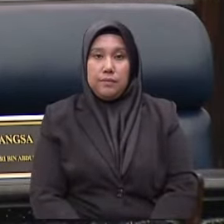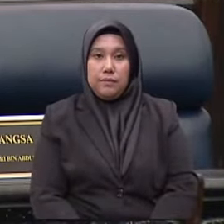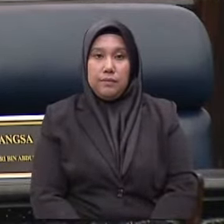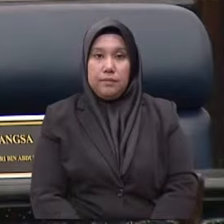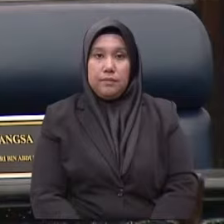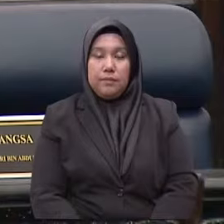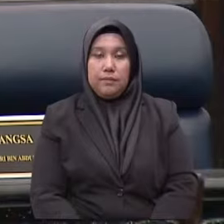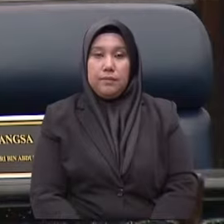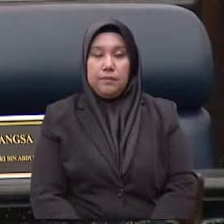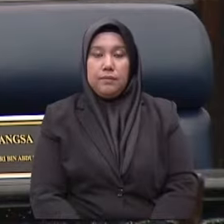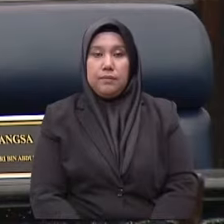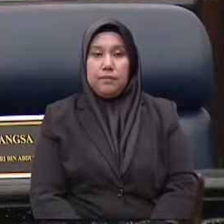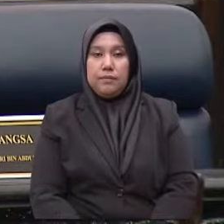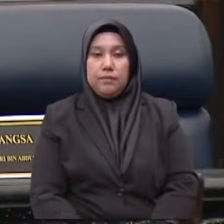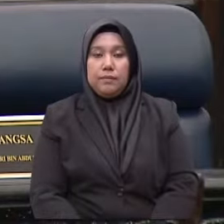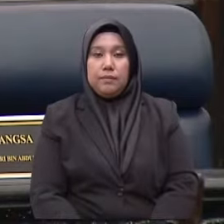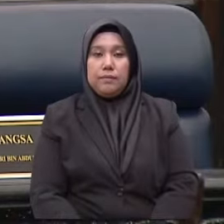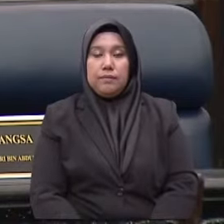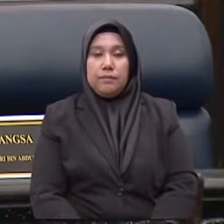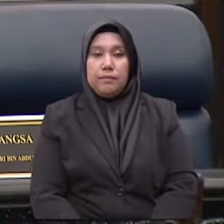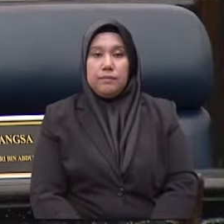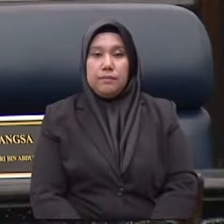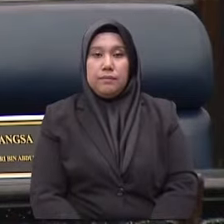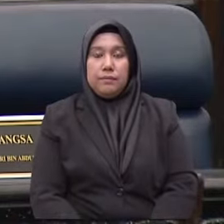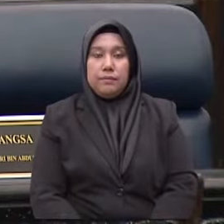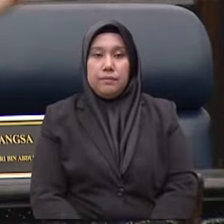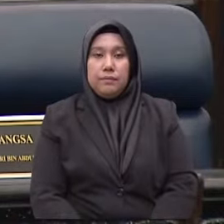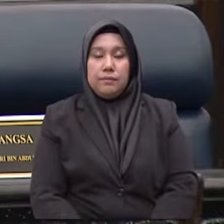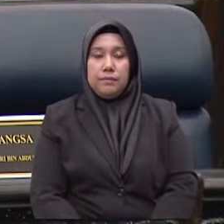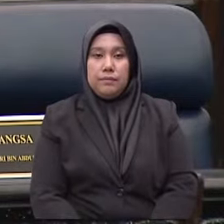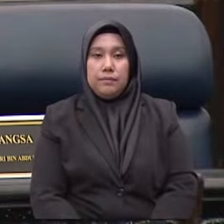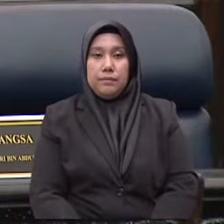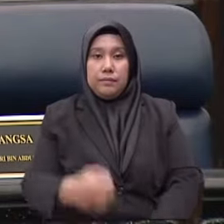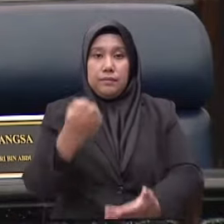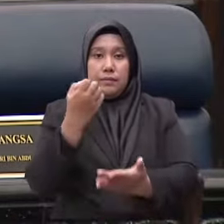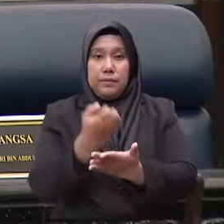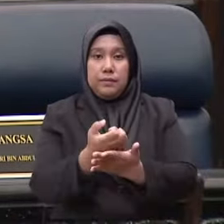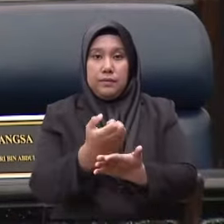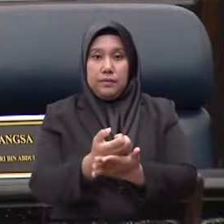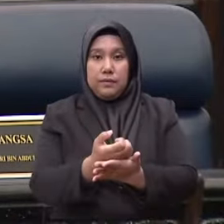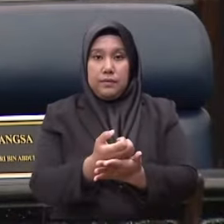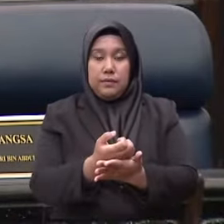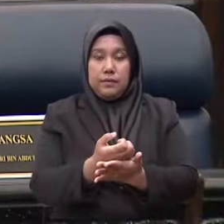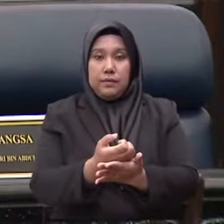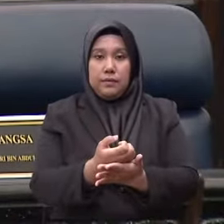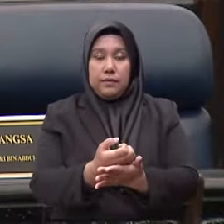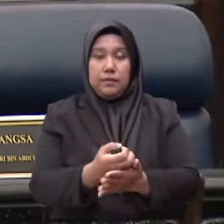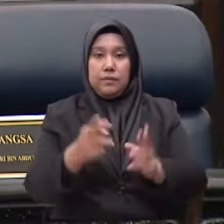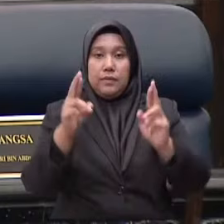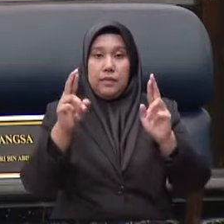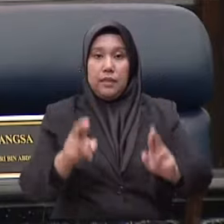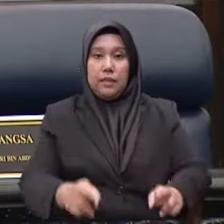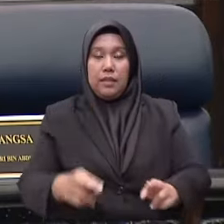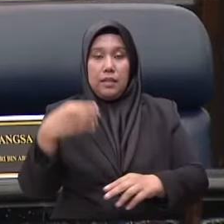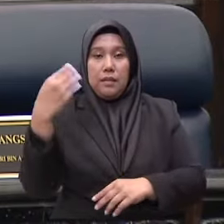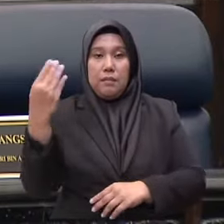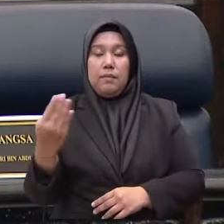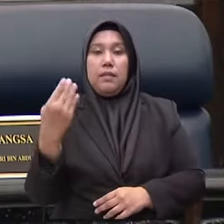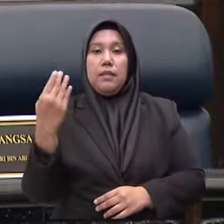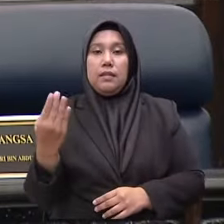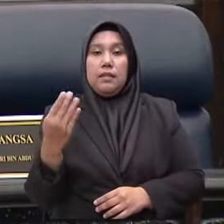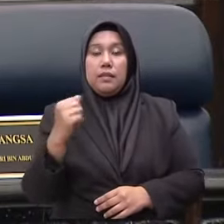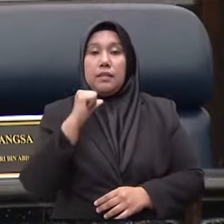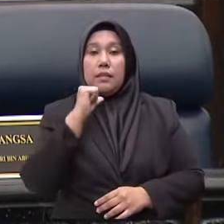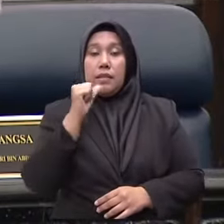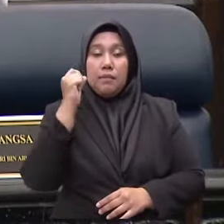low base effect jadi ekonomi ini rakyat biasa dia tak berapa faham